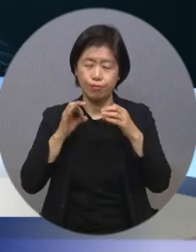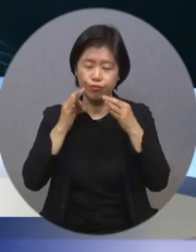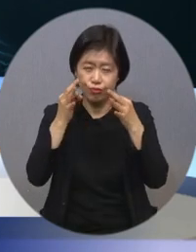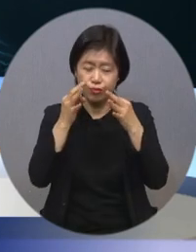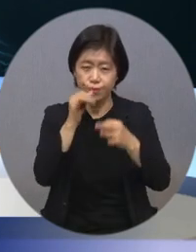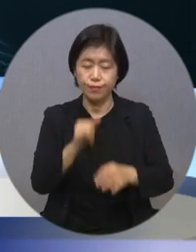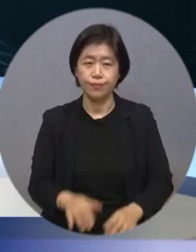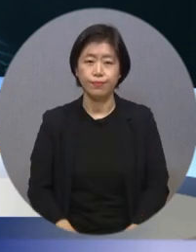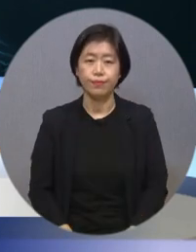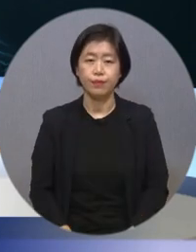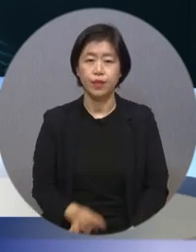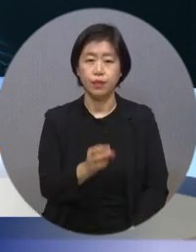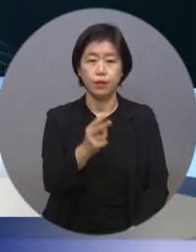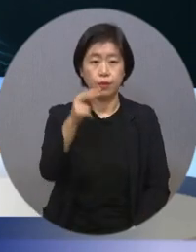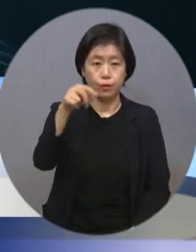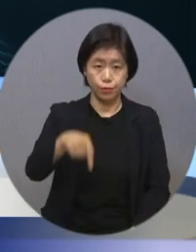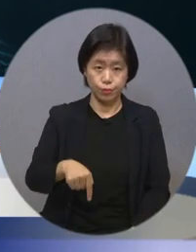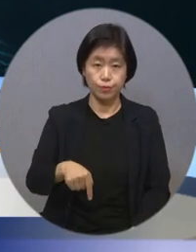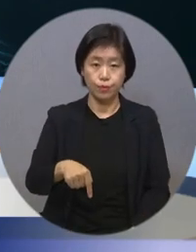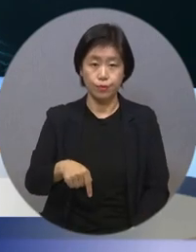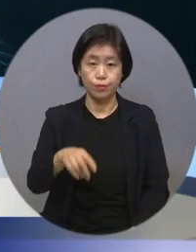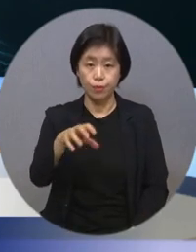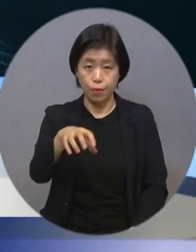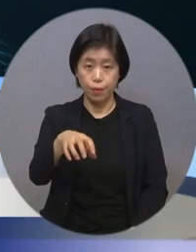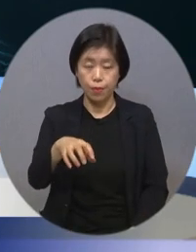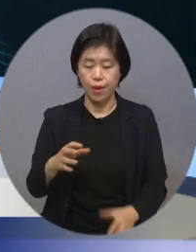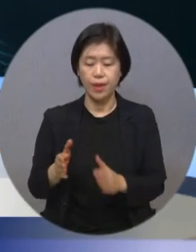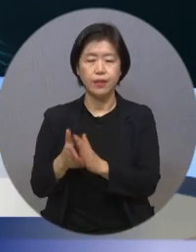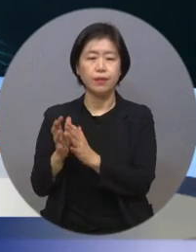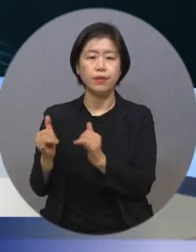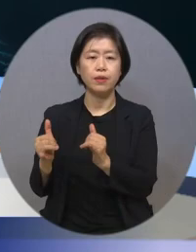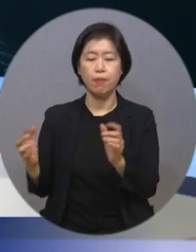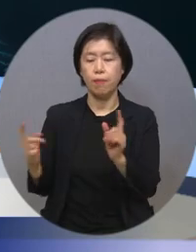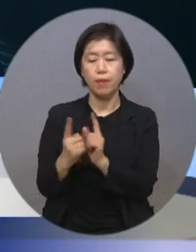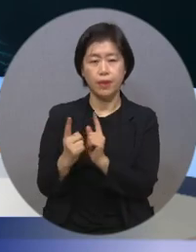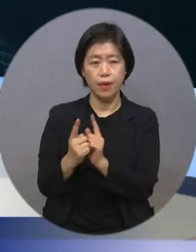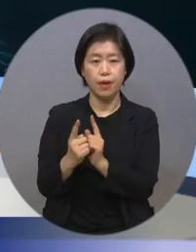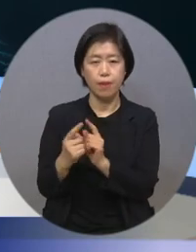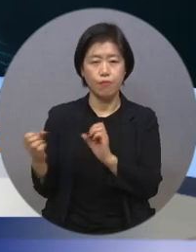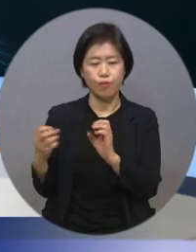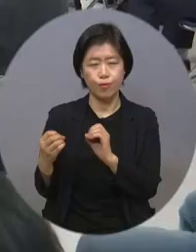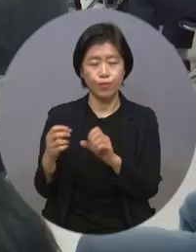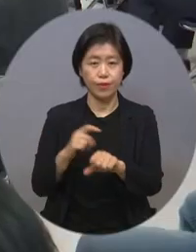전남 여수시가 시민과 함께 미래 100년에 대해 이야기하는 시간을 가졌습니다.